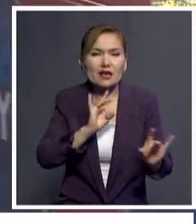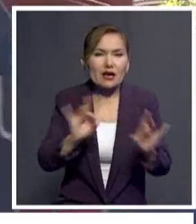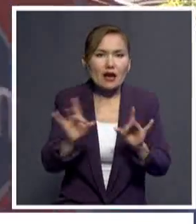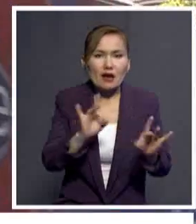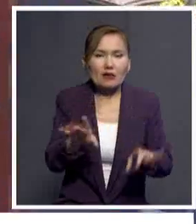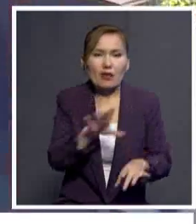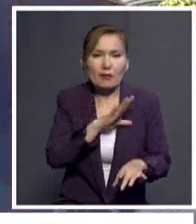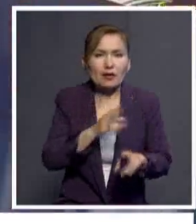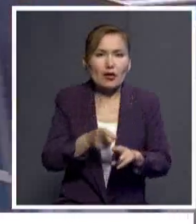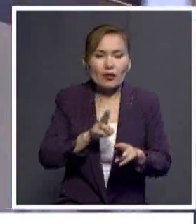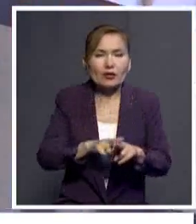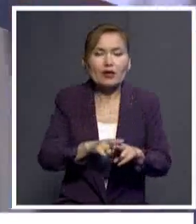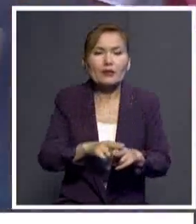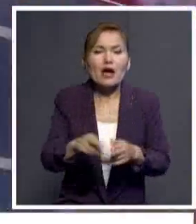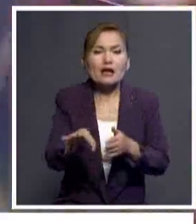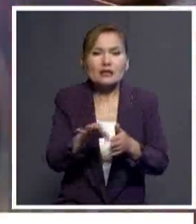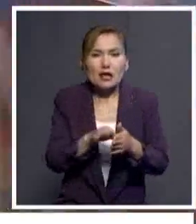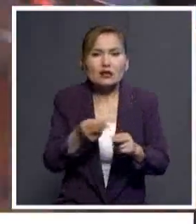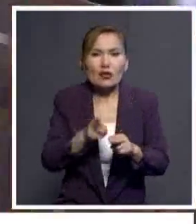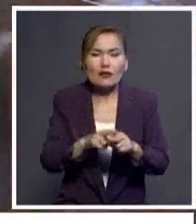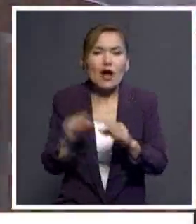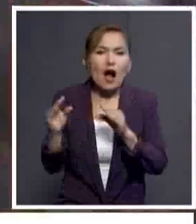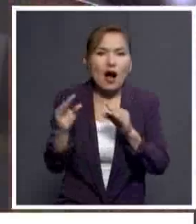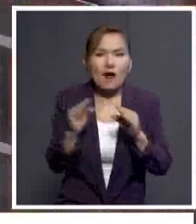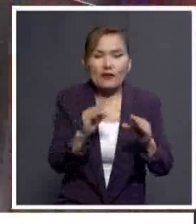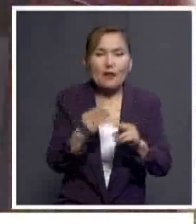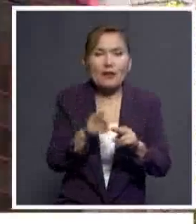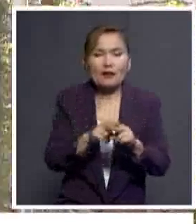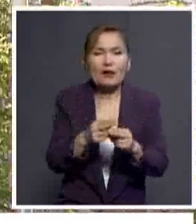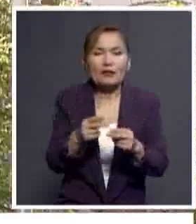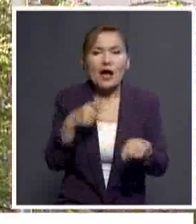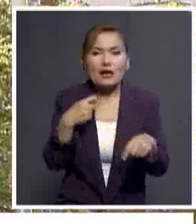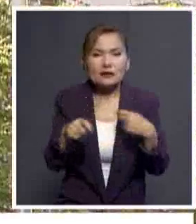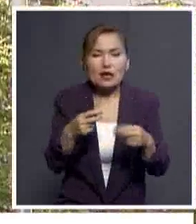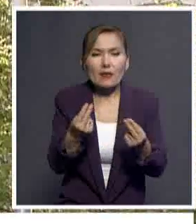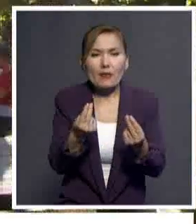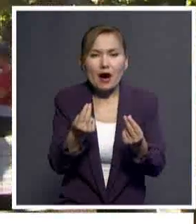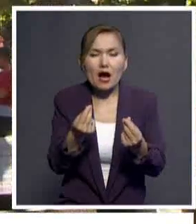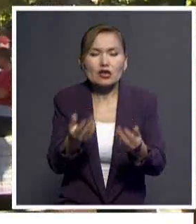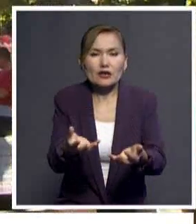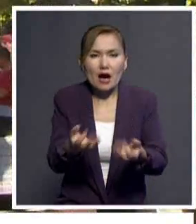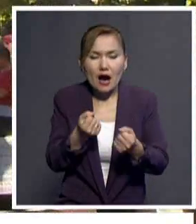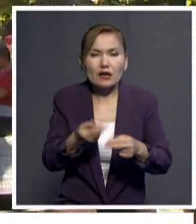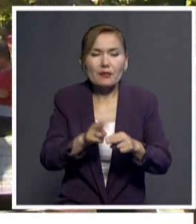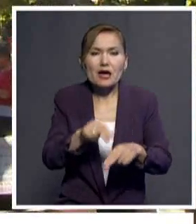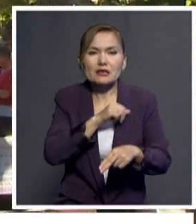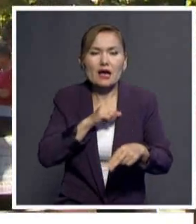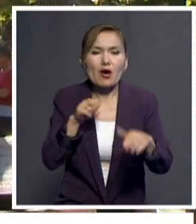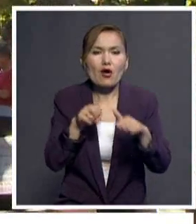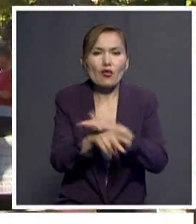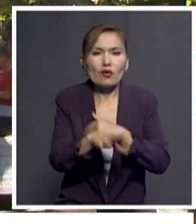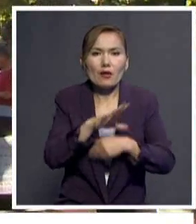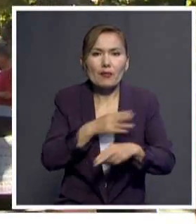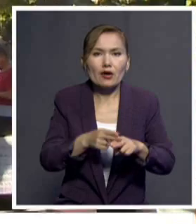қойған көрінеді. Сатып алушылардан автомобиль үшін кепіл ақы алысымен олар ізін суытып жүрген. Осылайша 4,5 миллион доллар